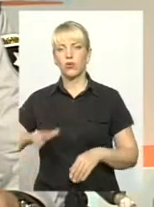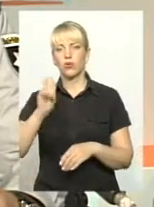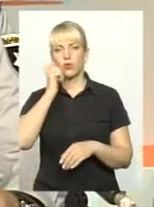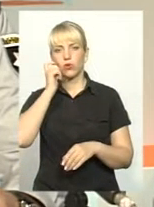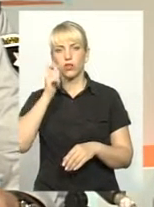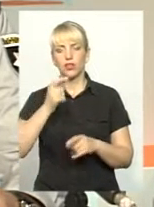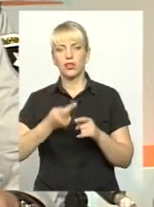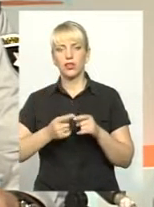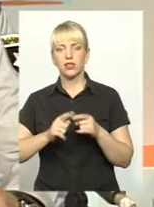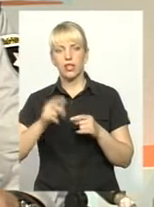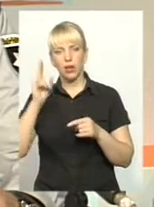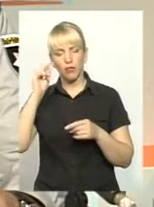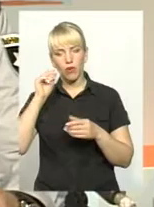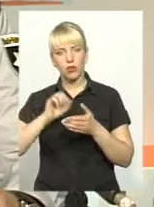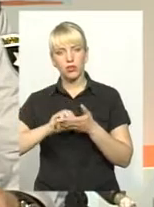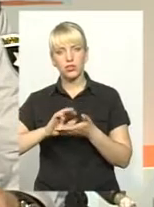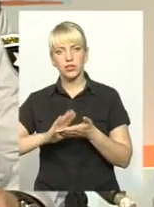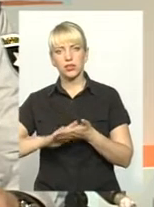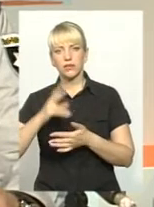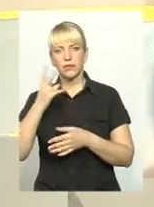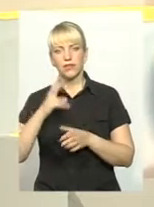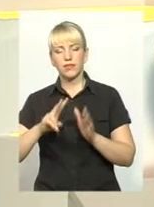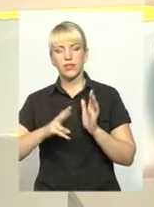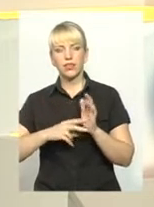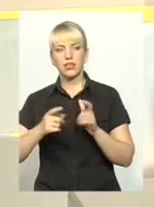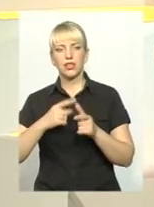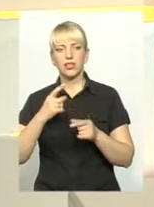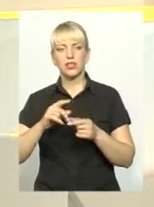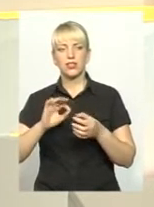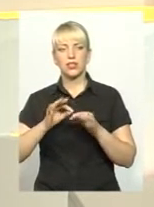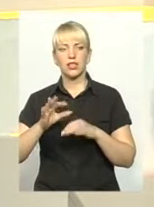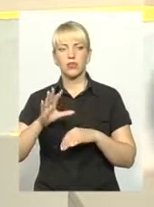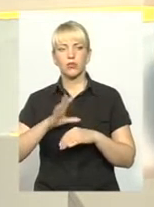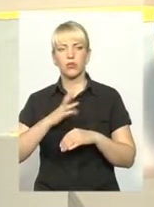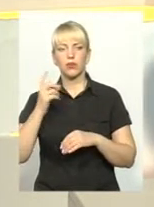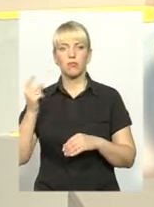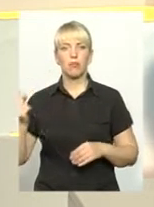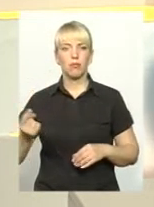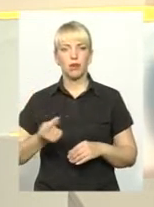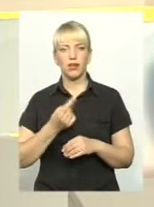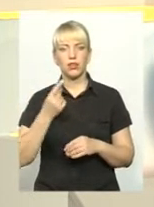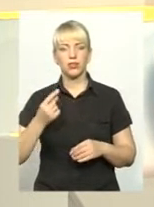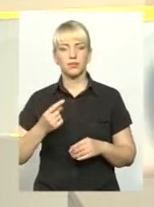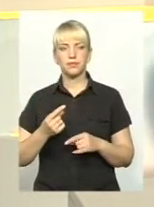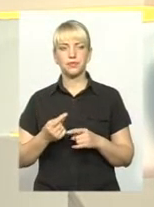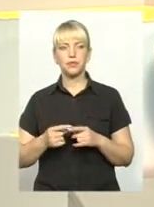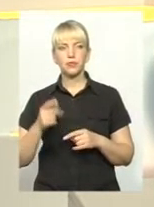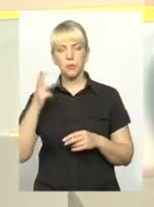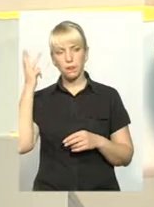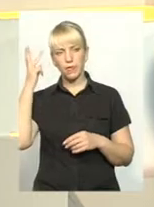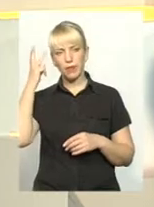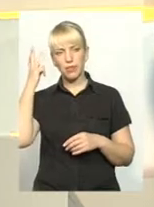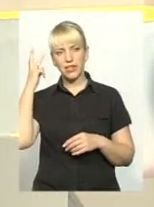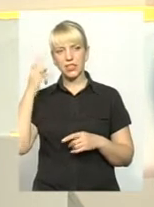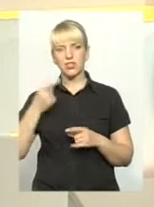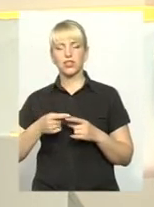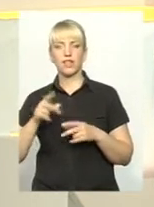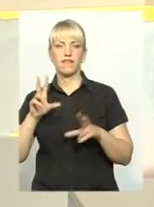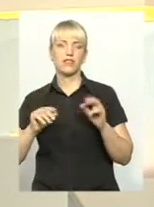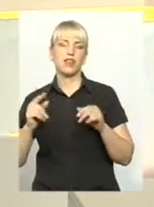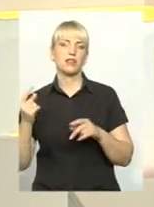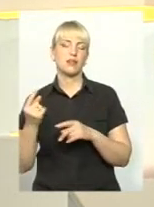складає 27 злочинів. А чи складно бути першим? Ну, все-таки Хмельниччина – піонер.